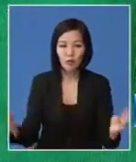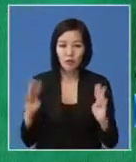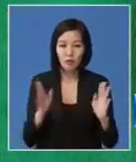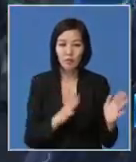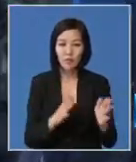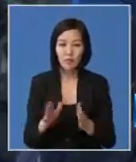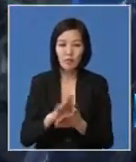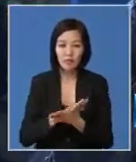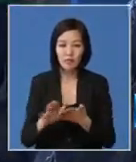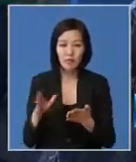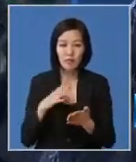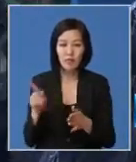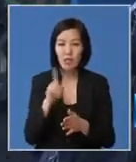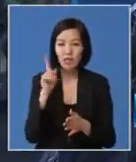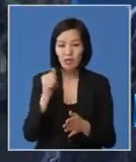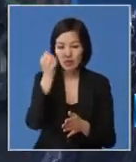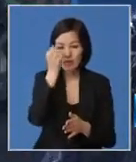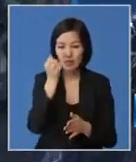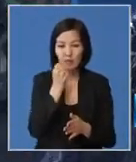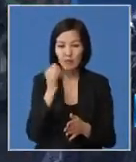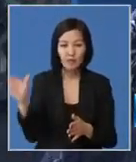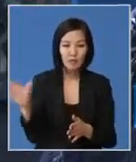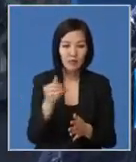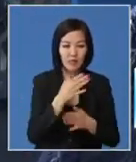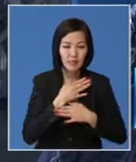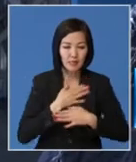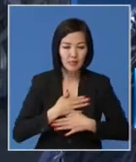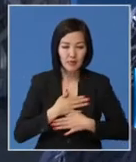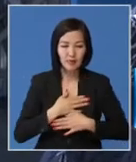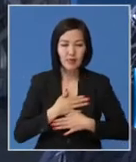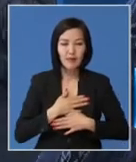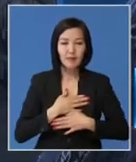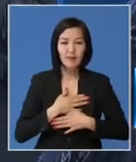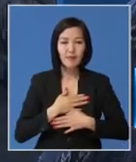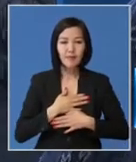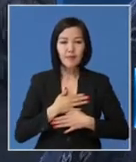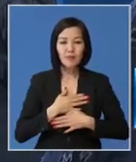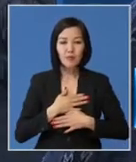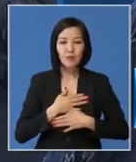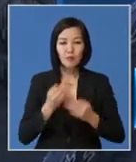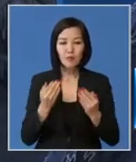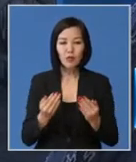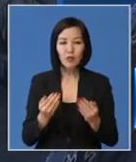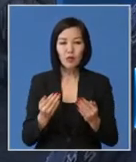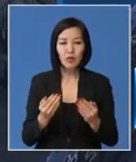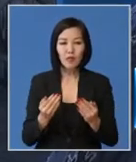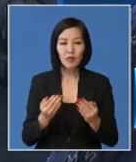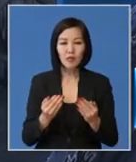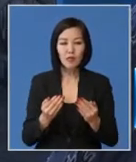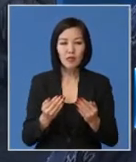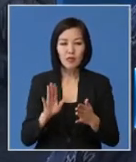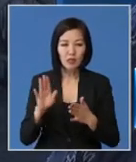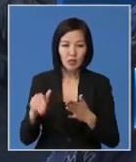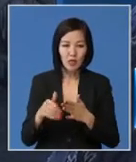берді. Жастарға рахмет, барлығына ризамын. Осы мерт сарайымды түгел ауыстырып,